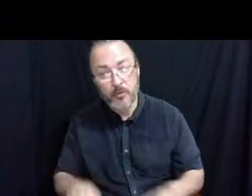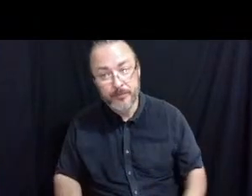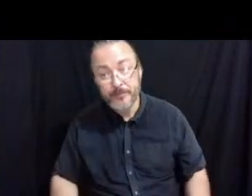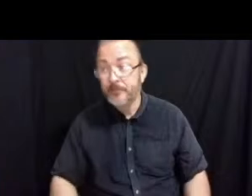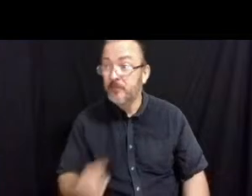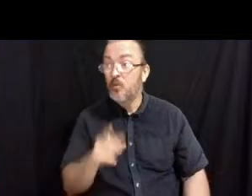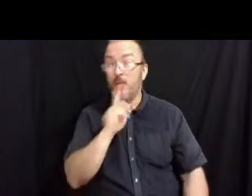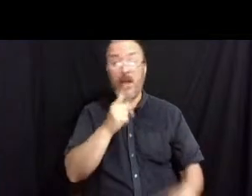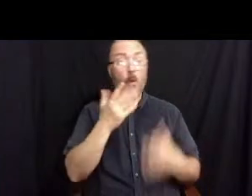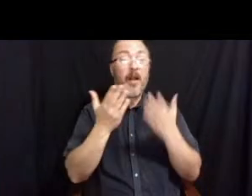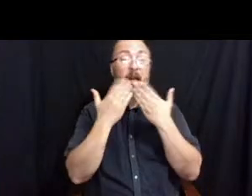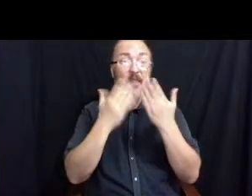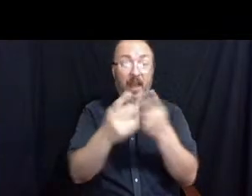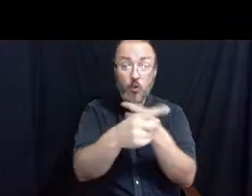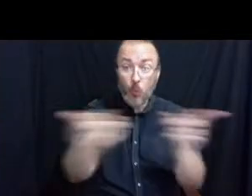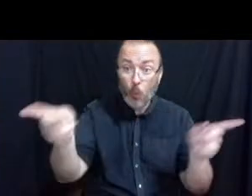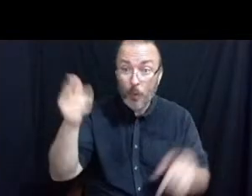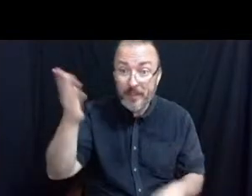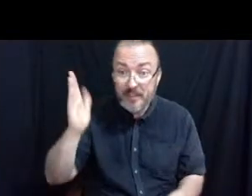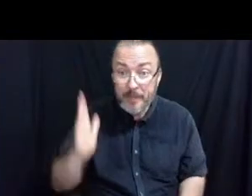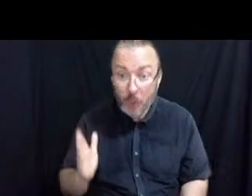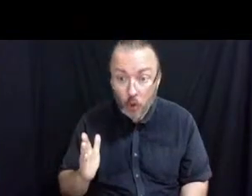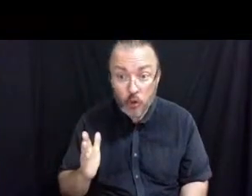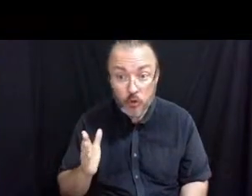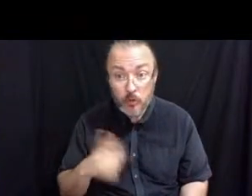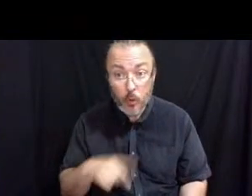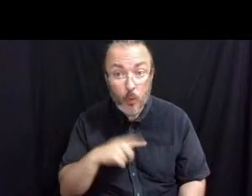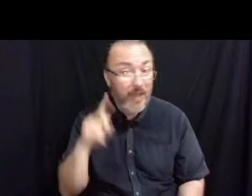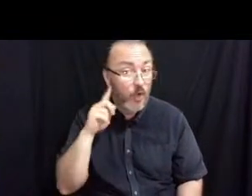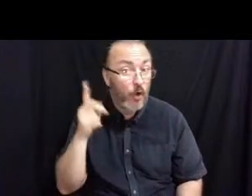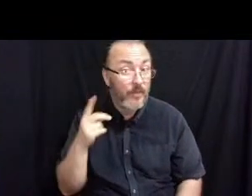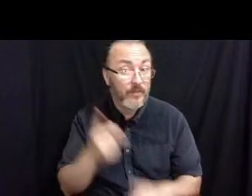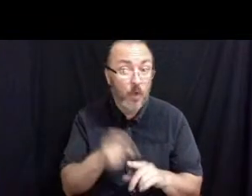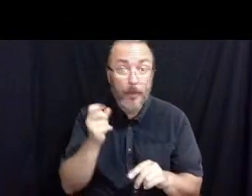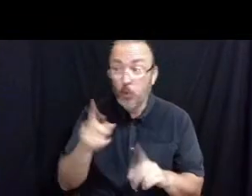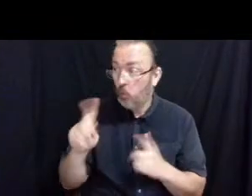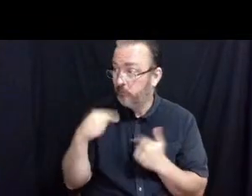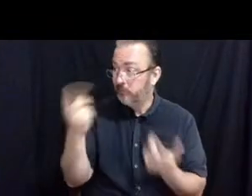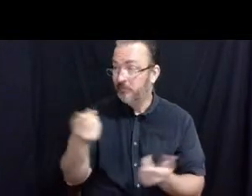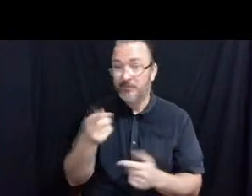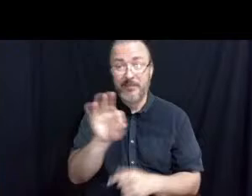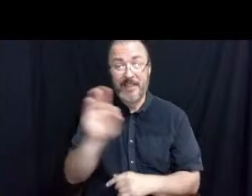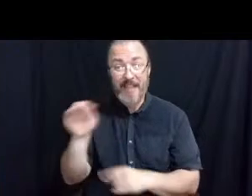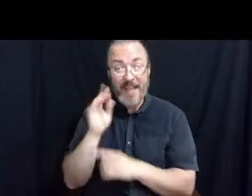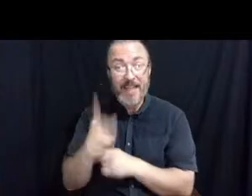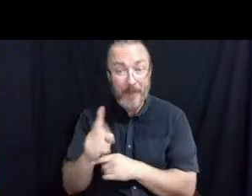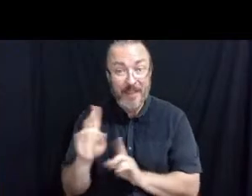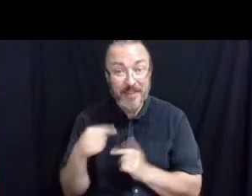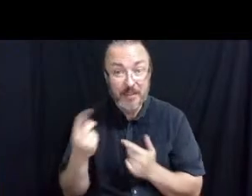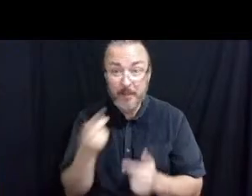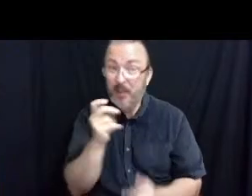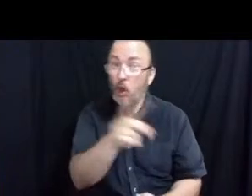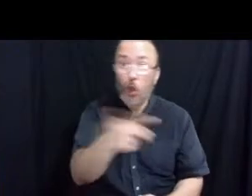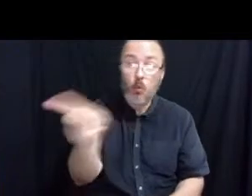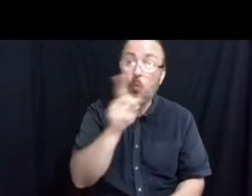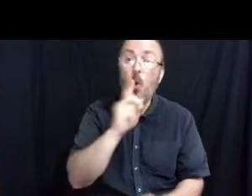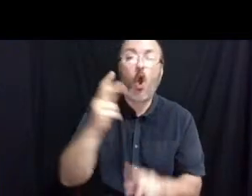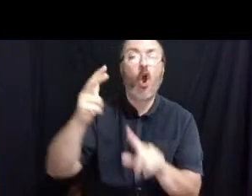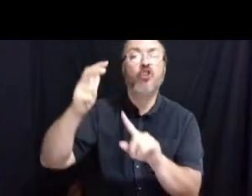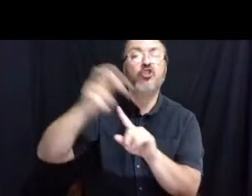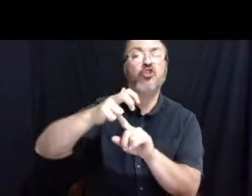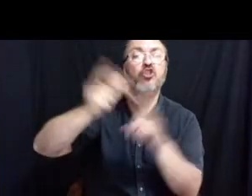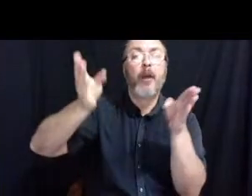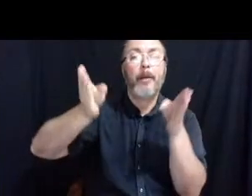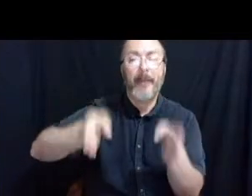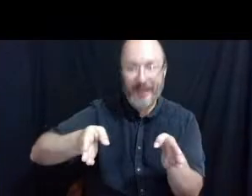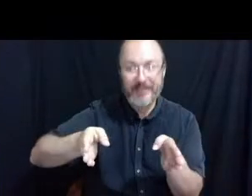les intervenants que nous avons entendus au cours des 90 dernières minutes. Ils sont tous de véritables champions de l'inclusion. Ils œuvrent